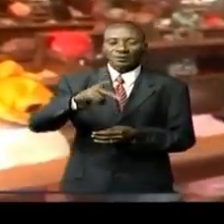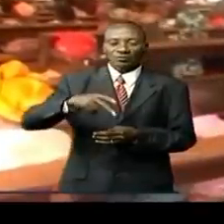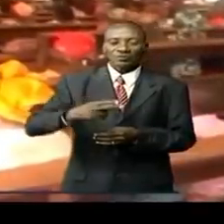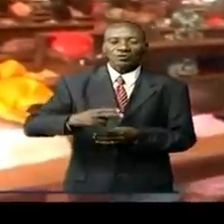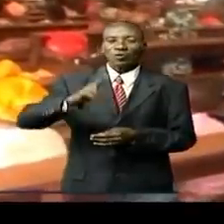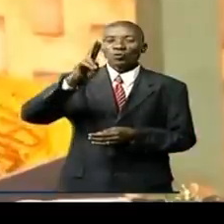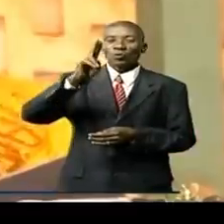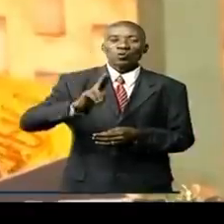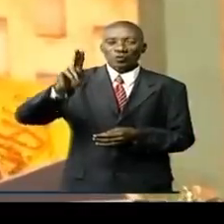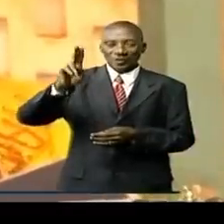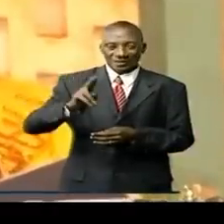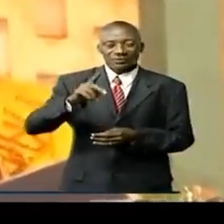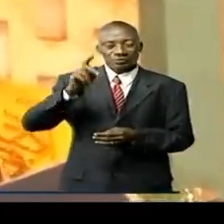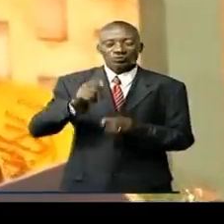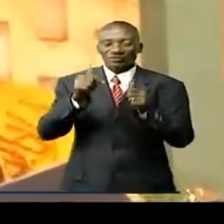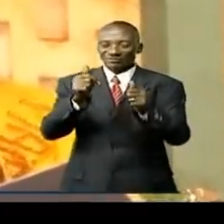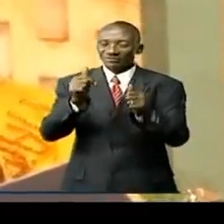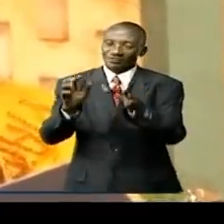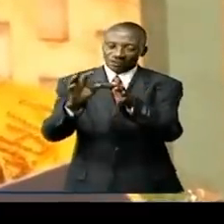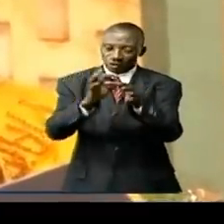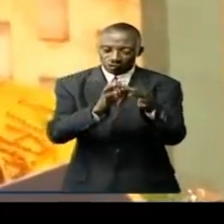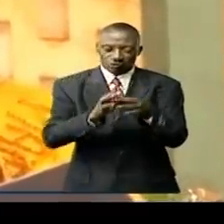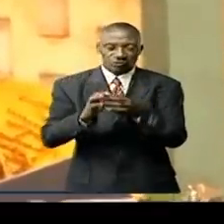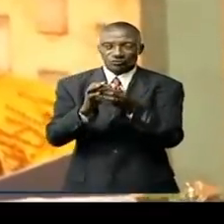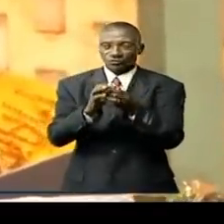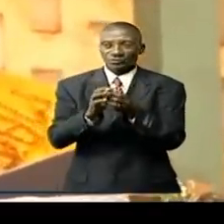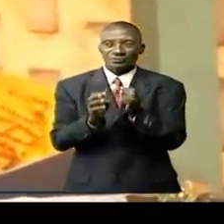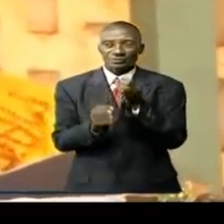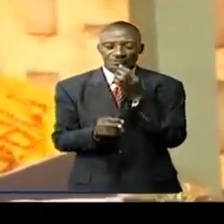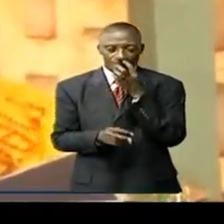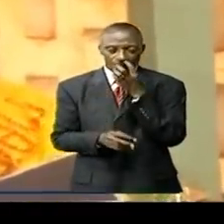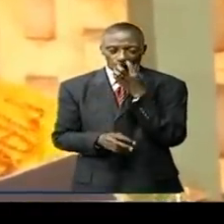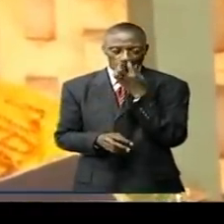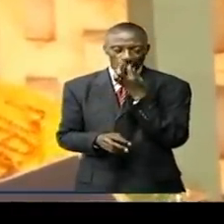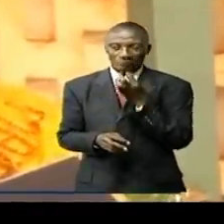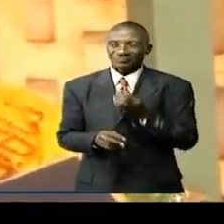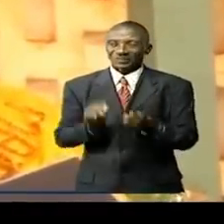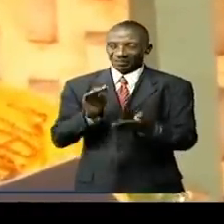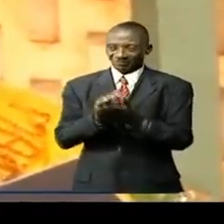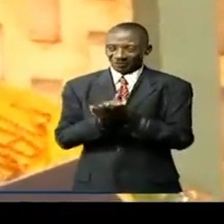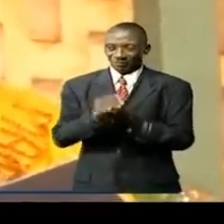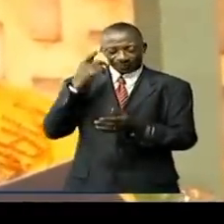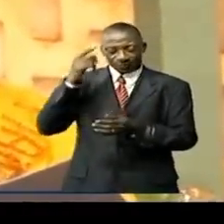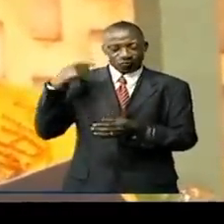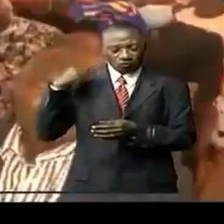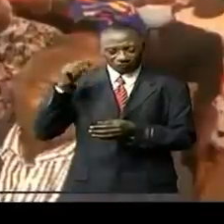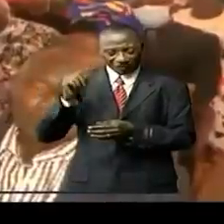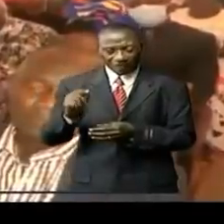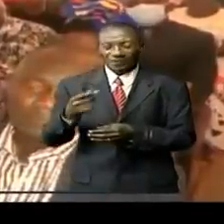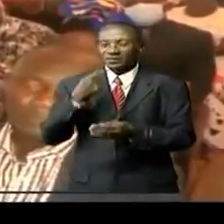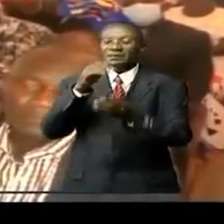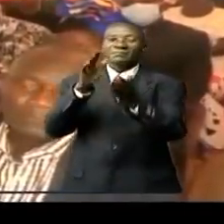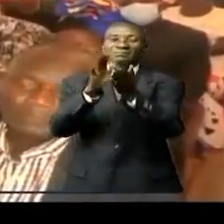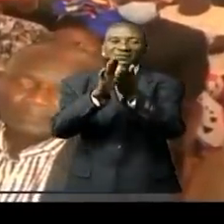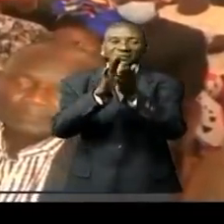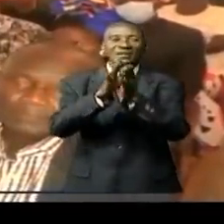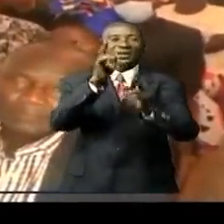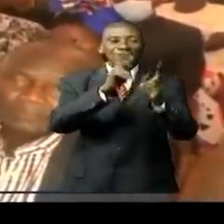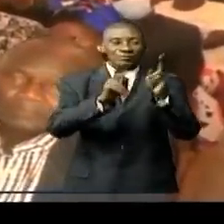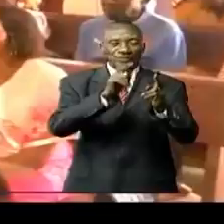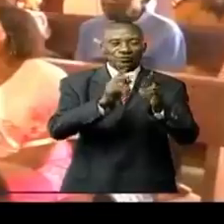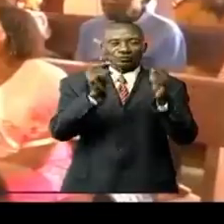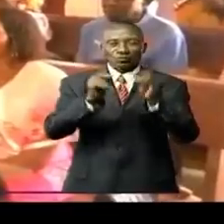province. L'épouse du défunt, Madame Sadiki Lola, a remercié la population pour l'amour qu'elle ne cesse de